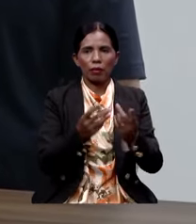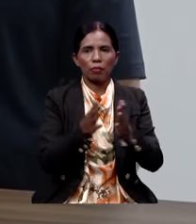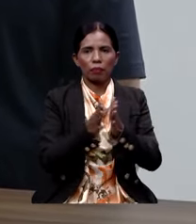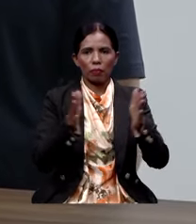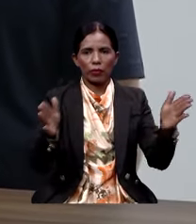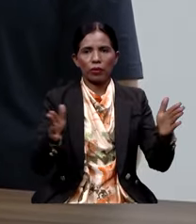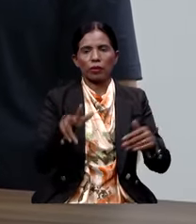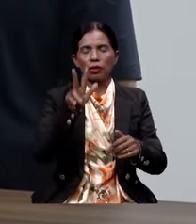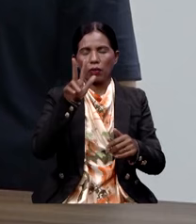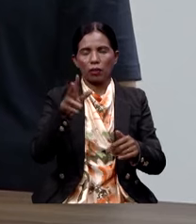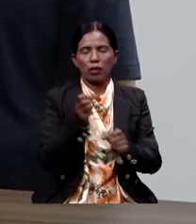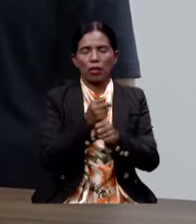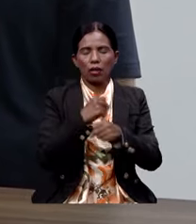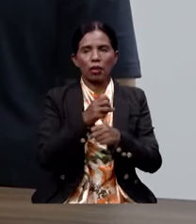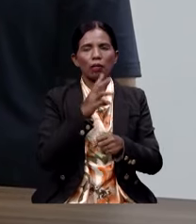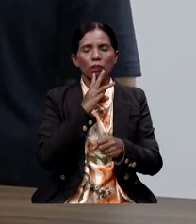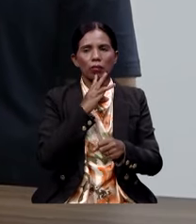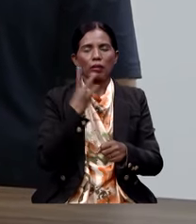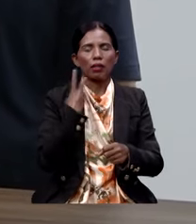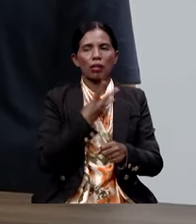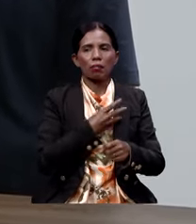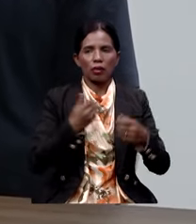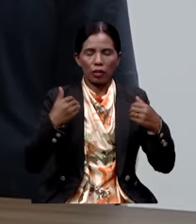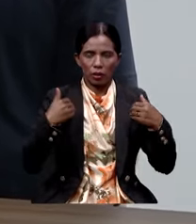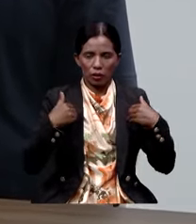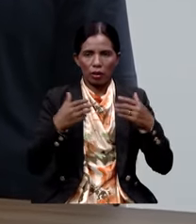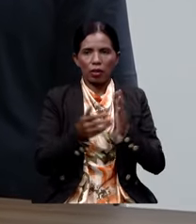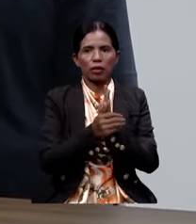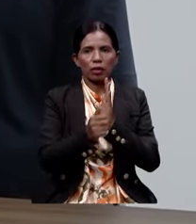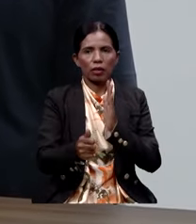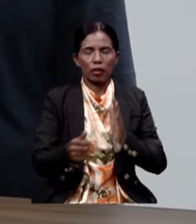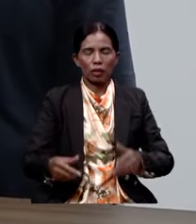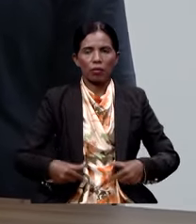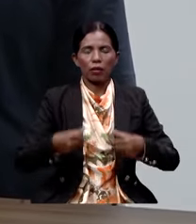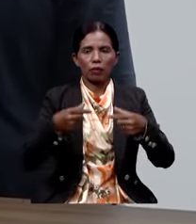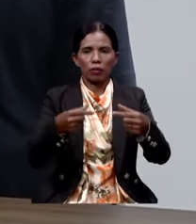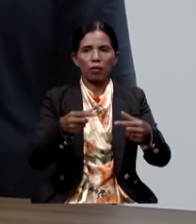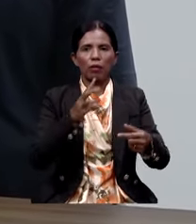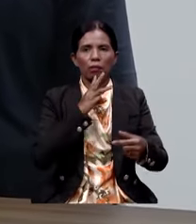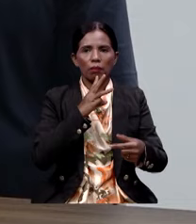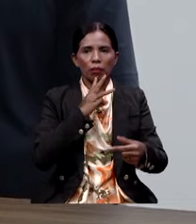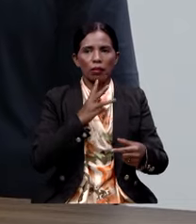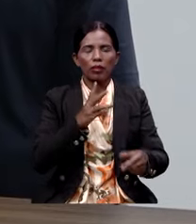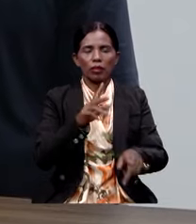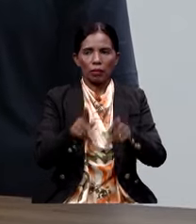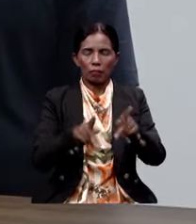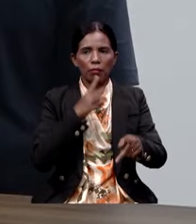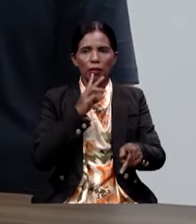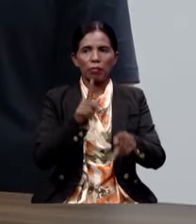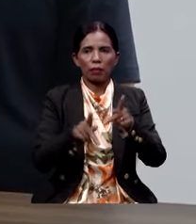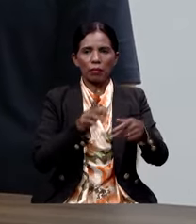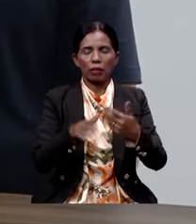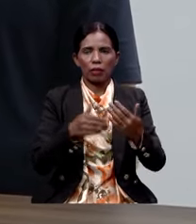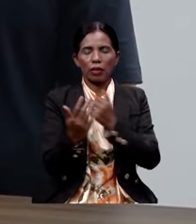tolu. Oke. Ami ia capacidade suficiente a tu bele fornece ba itania populasaun ia